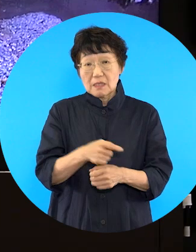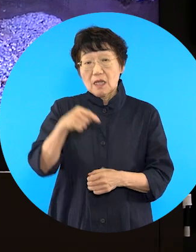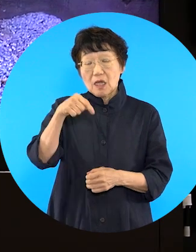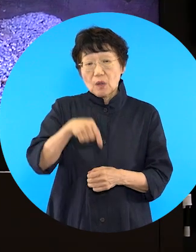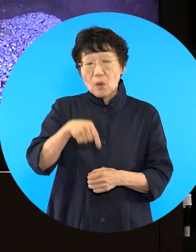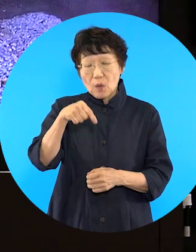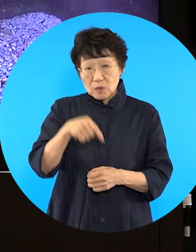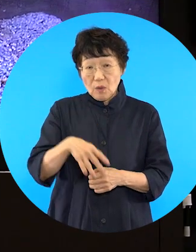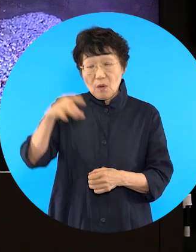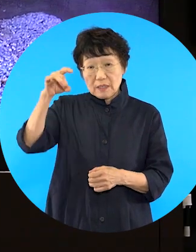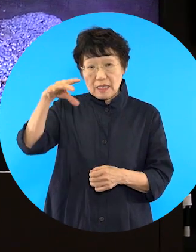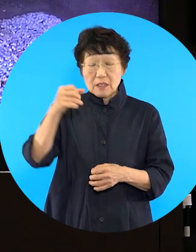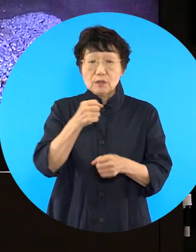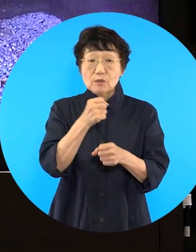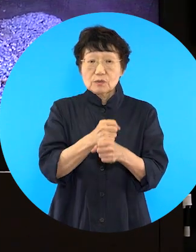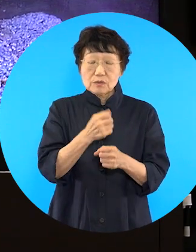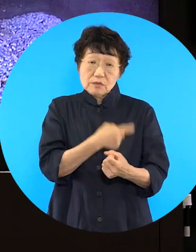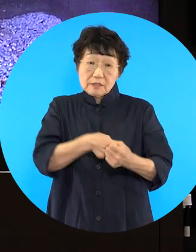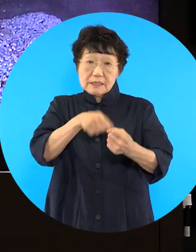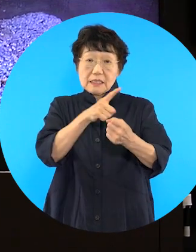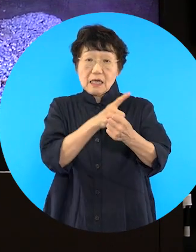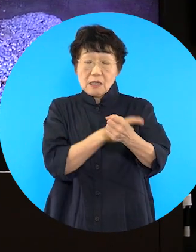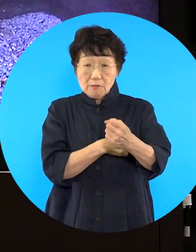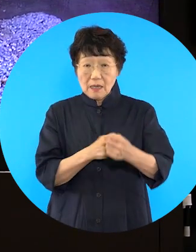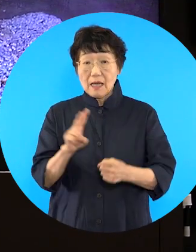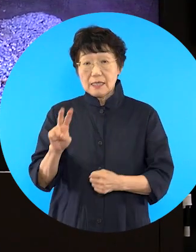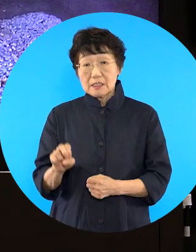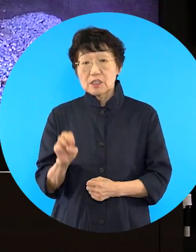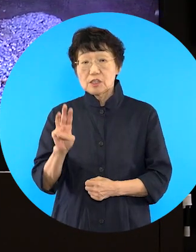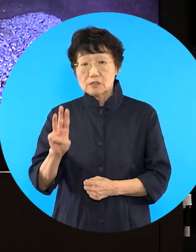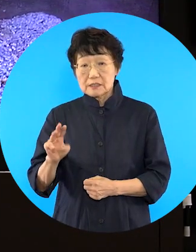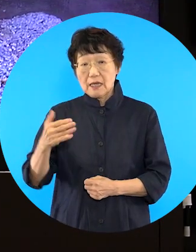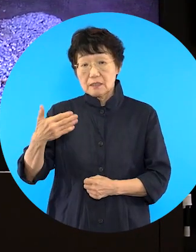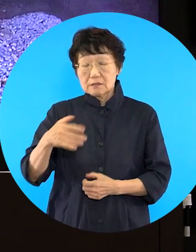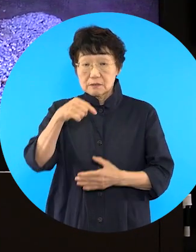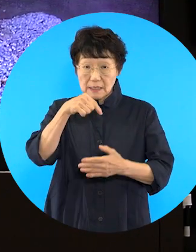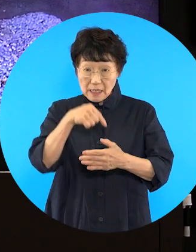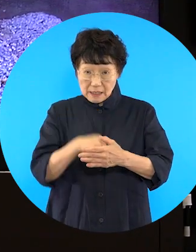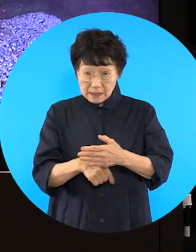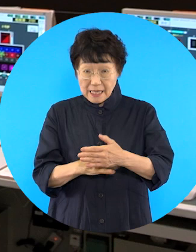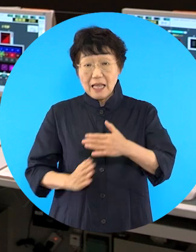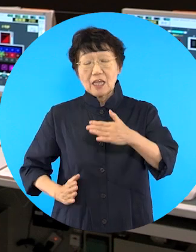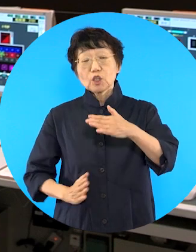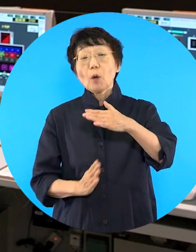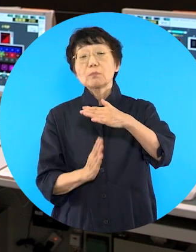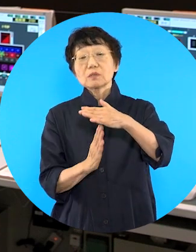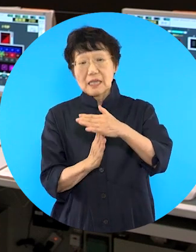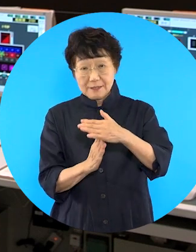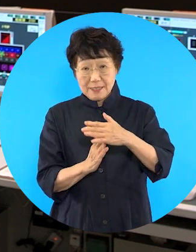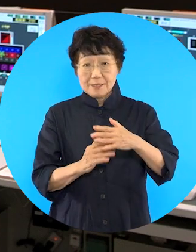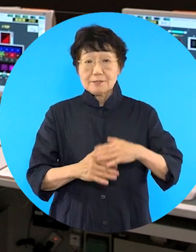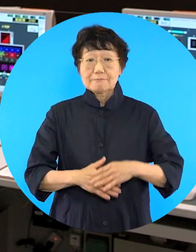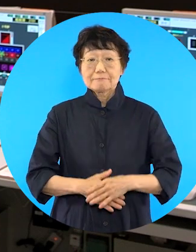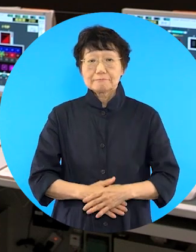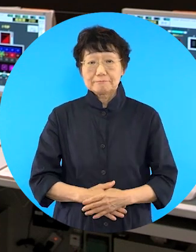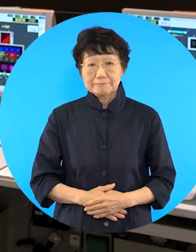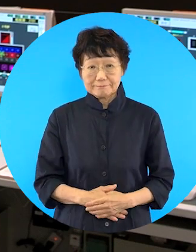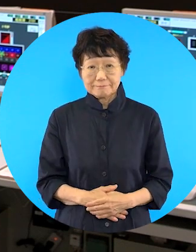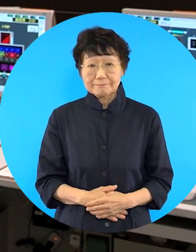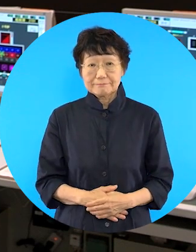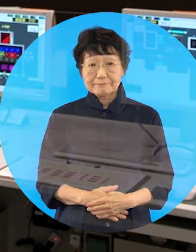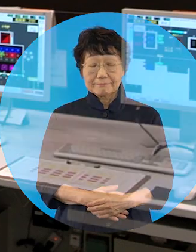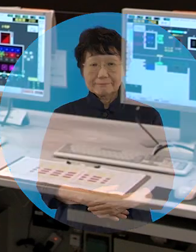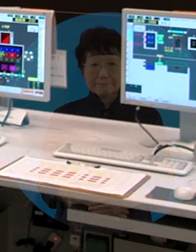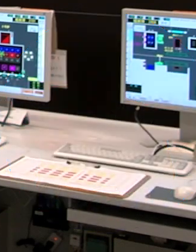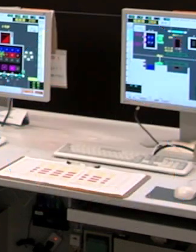。またですね、練馬清掃工場の発電能力なんですけども、東京23区にある清掃工場の